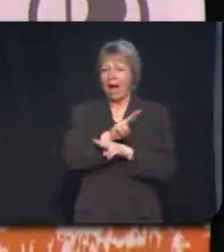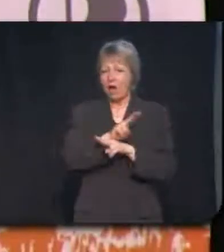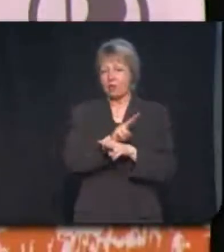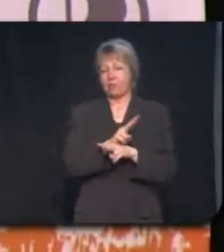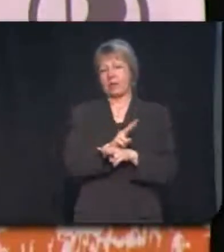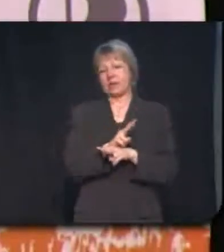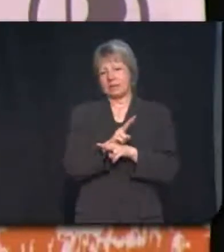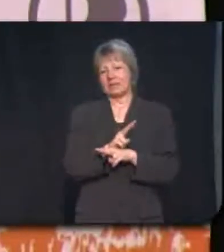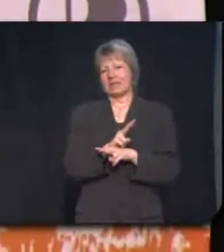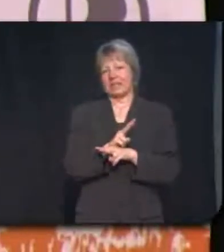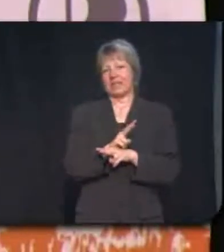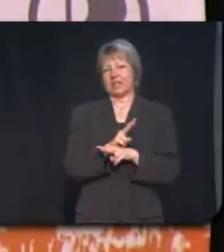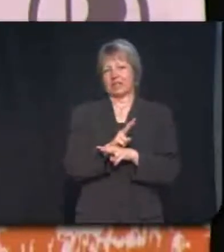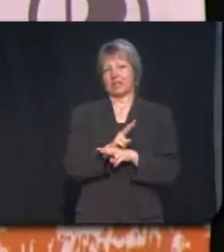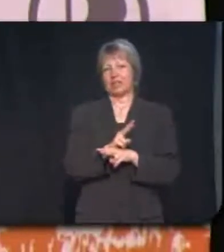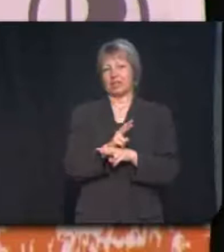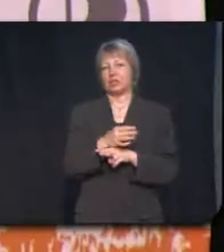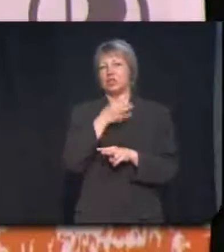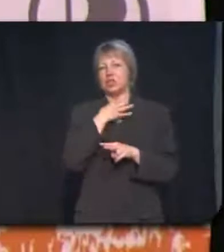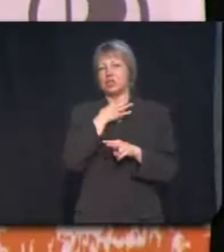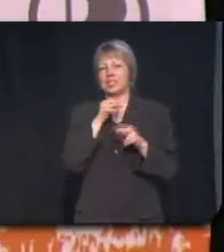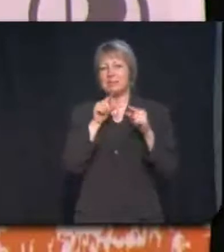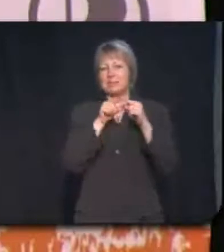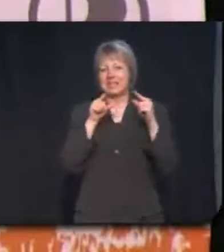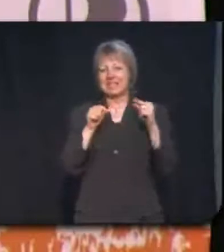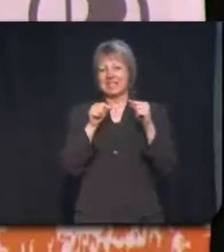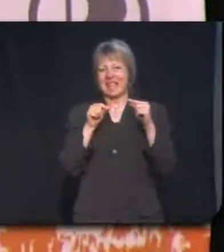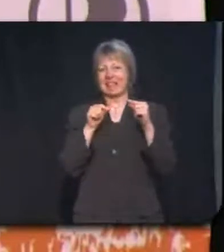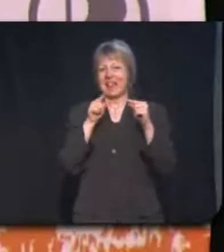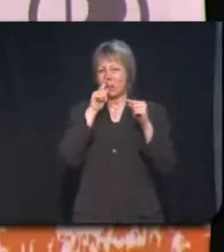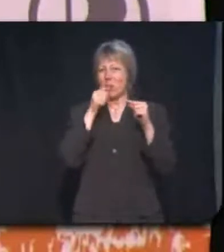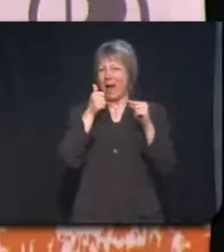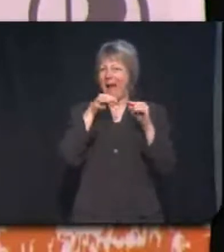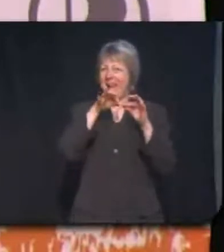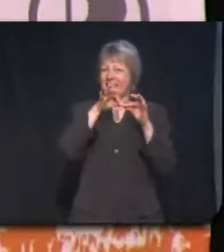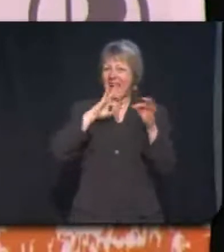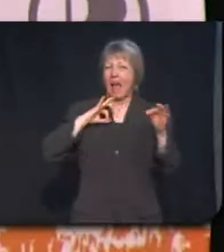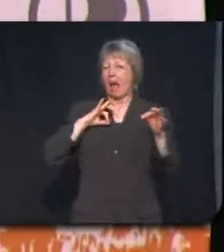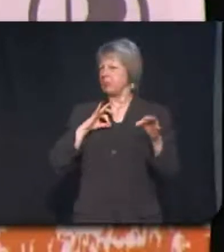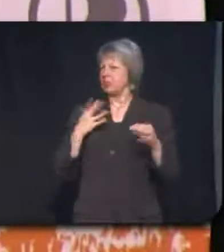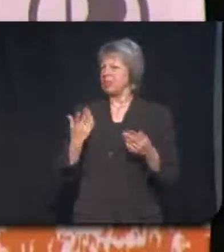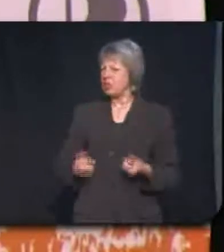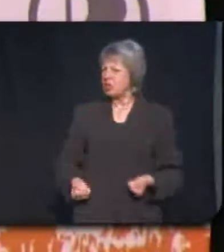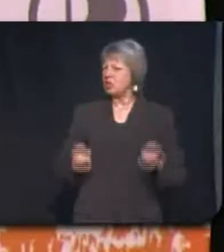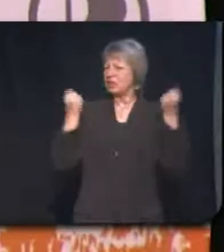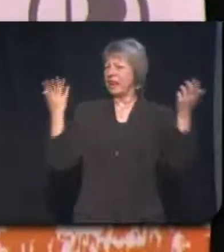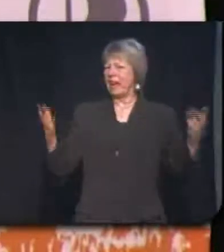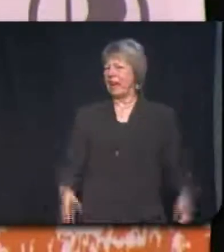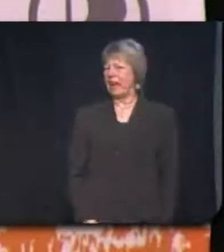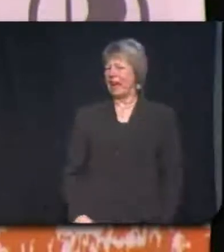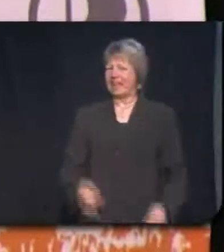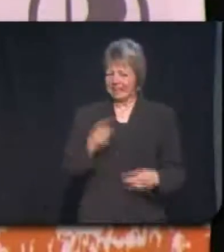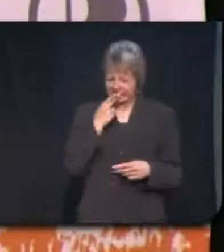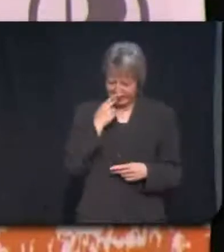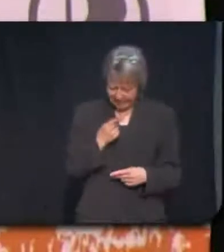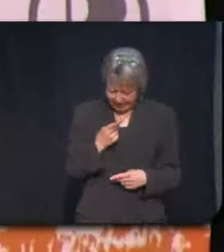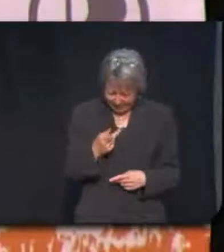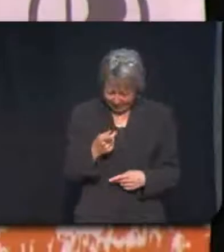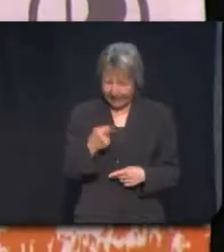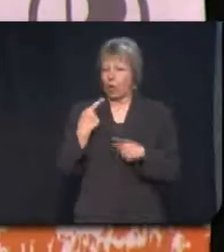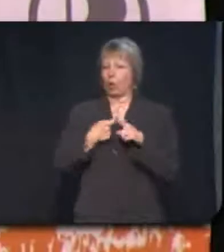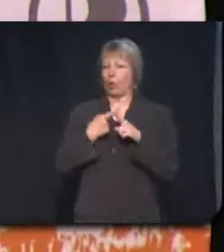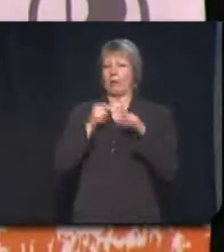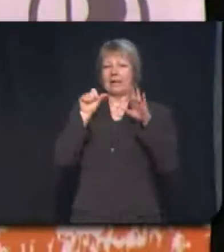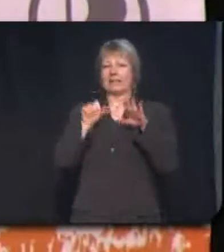Stimmzettel von eurem Block abtrennt kann das ist das so schwer ich meine ich schaue drauf ich sehe es ist die Nummer